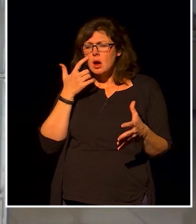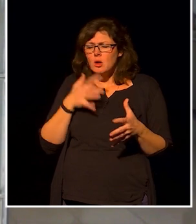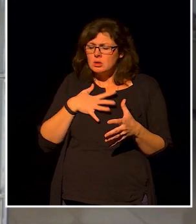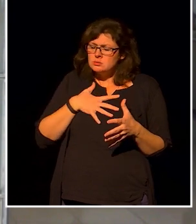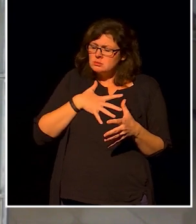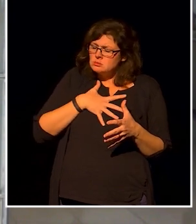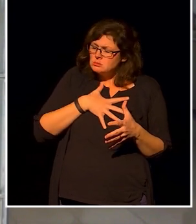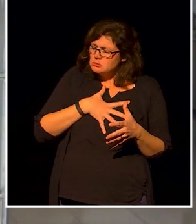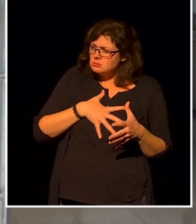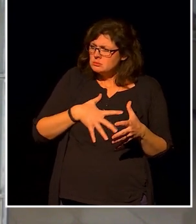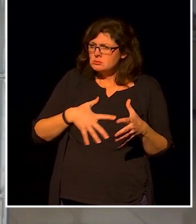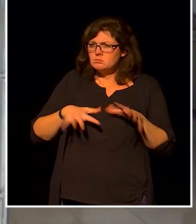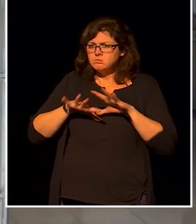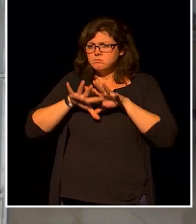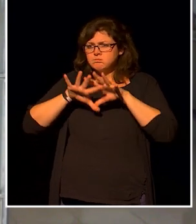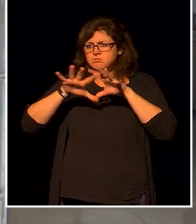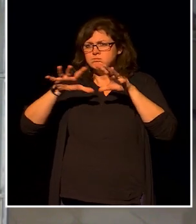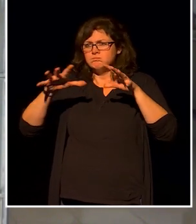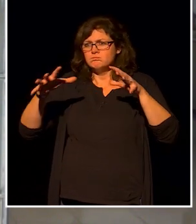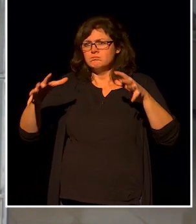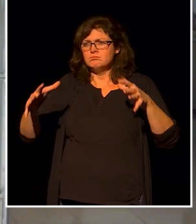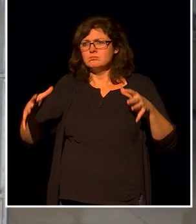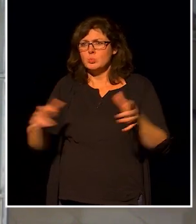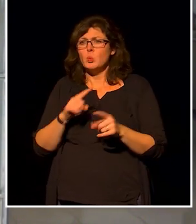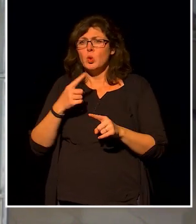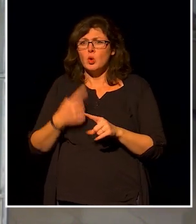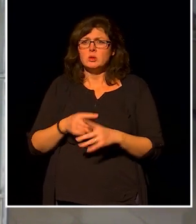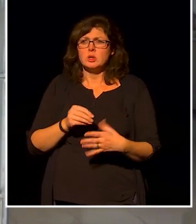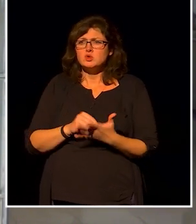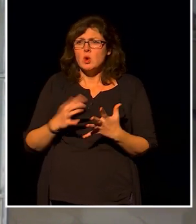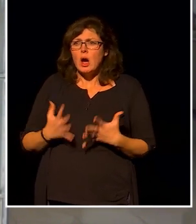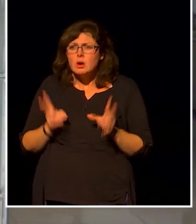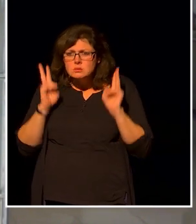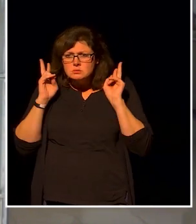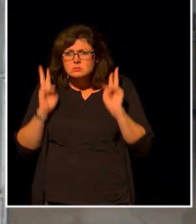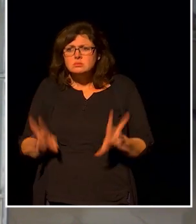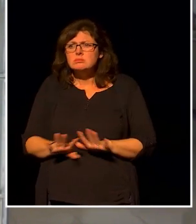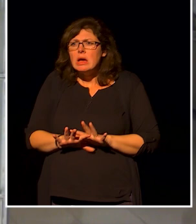Melancholie und auch einer existenziellen Angst hängt.